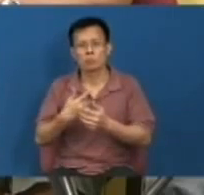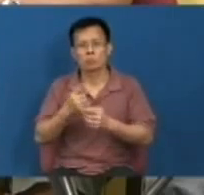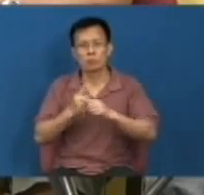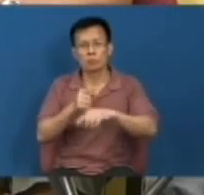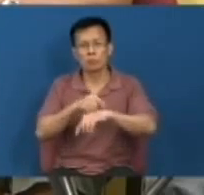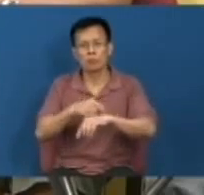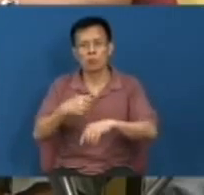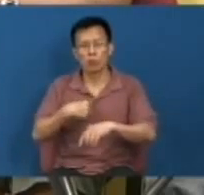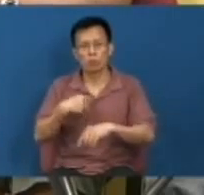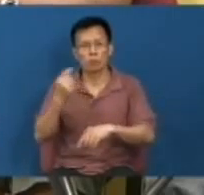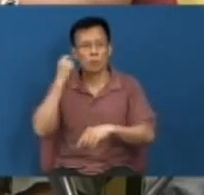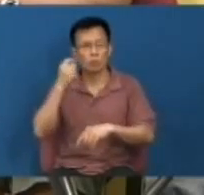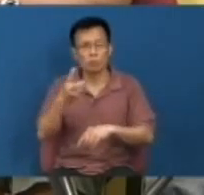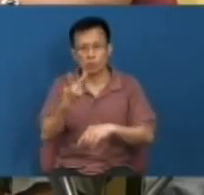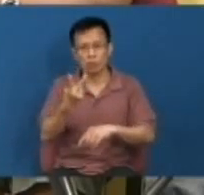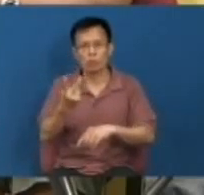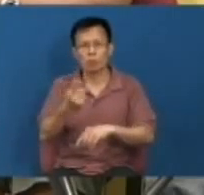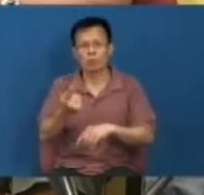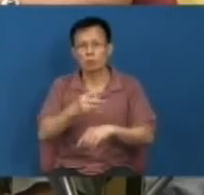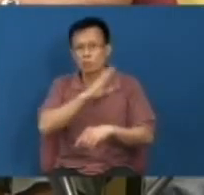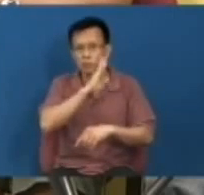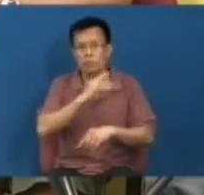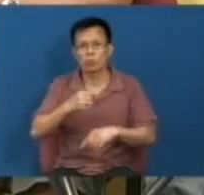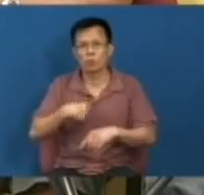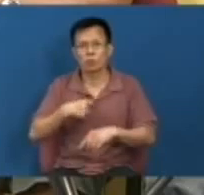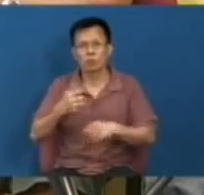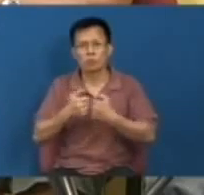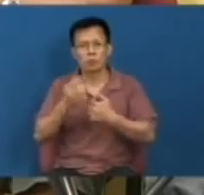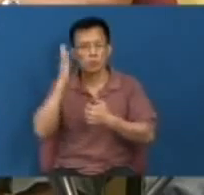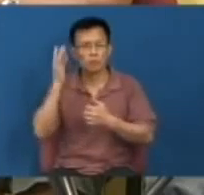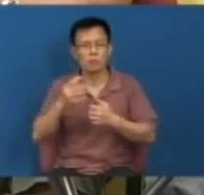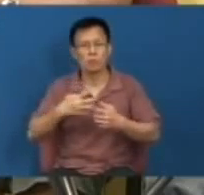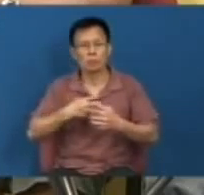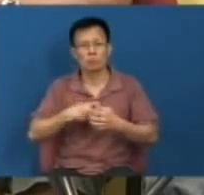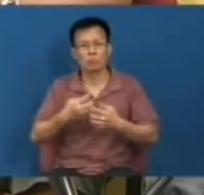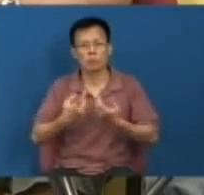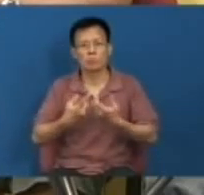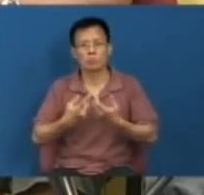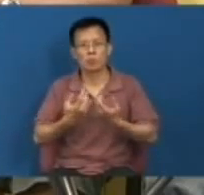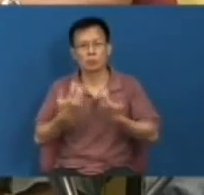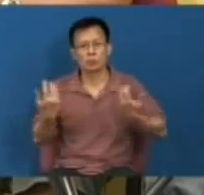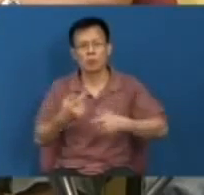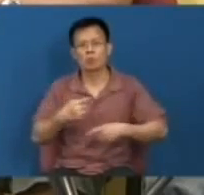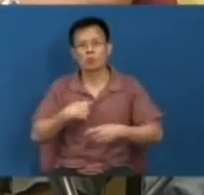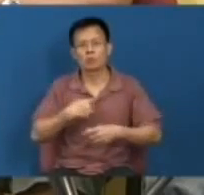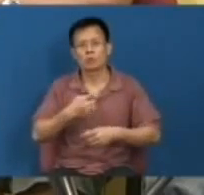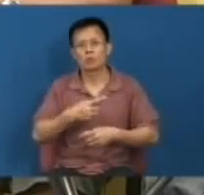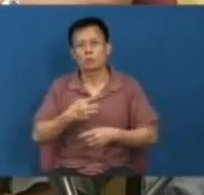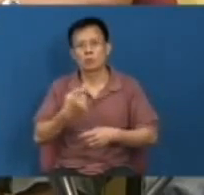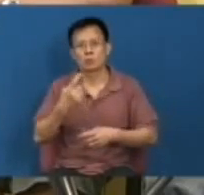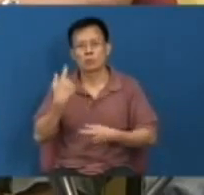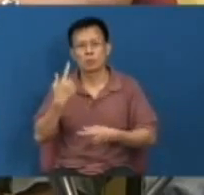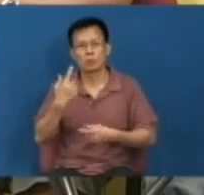我同我女喺度住嘅。咁啊，因為我同我先生感情唔係咁好，咁啊即係我同我女喺深圳保持，咁我先生另外有屋